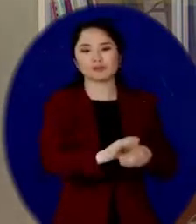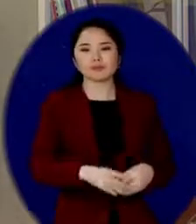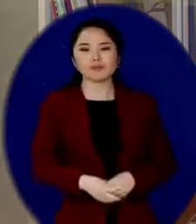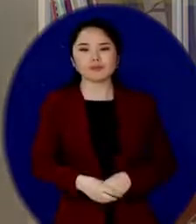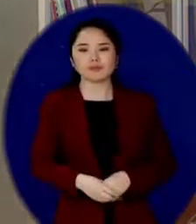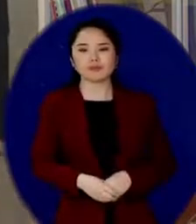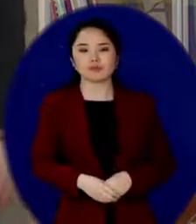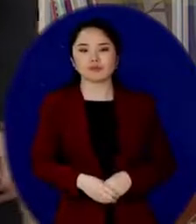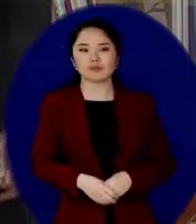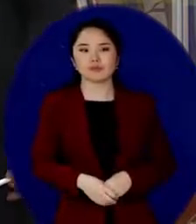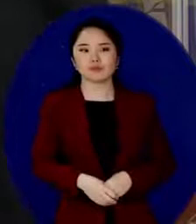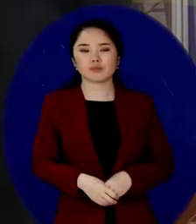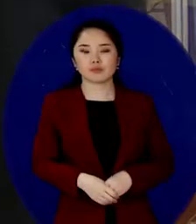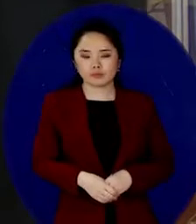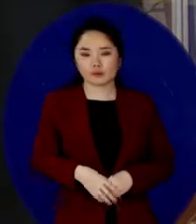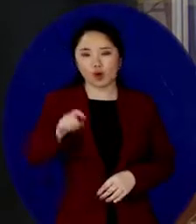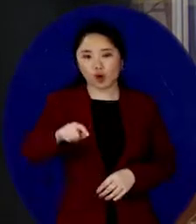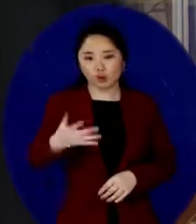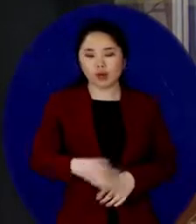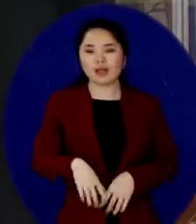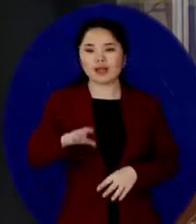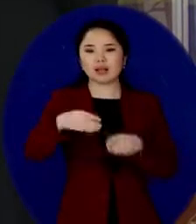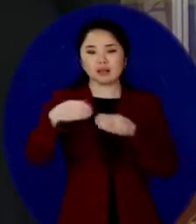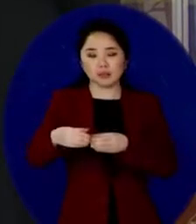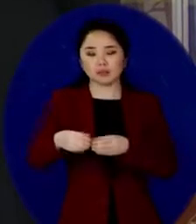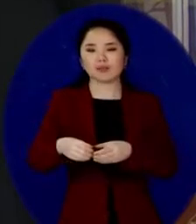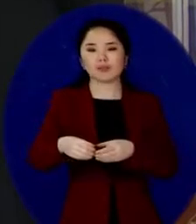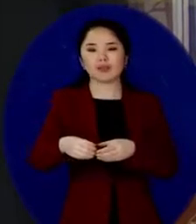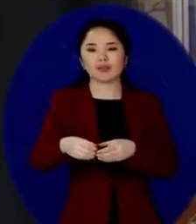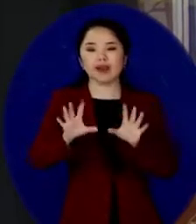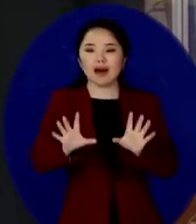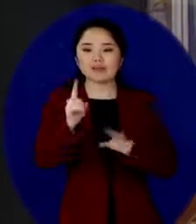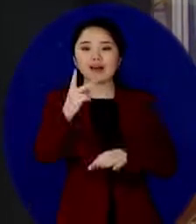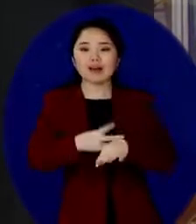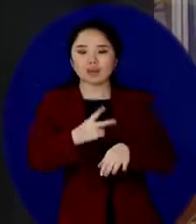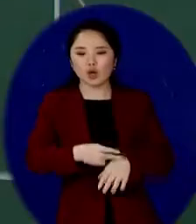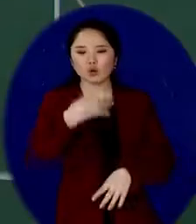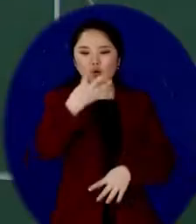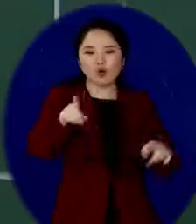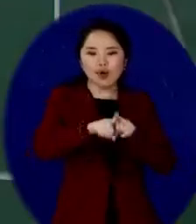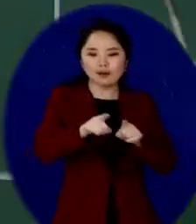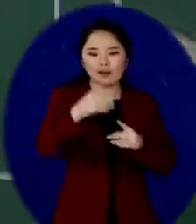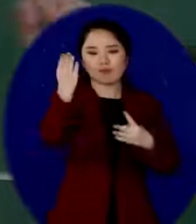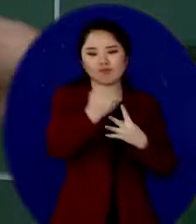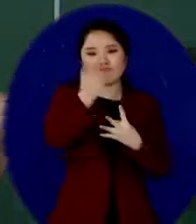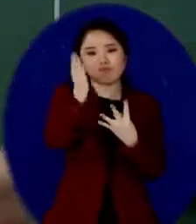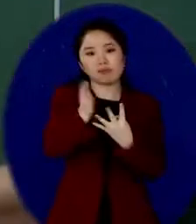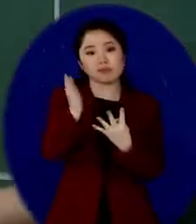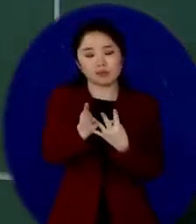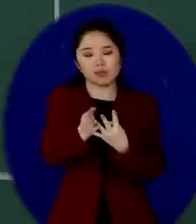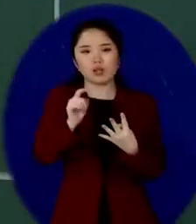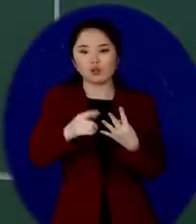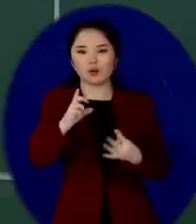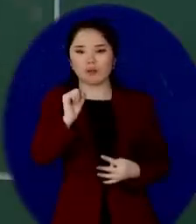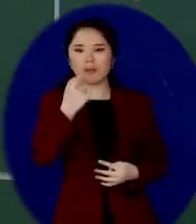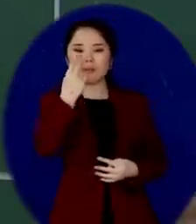байх нь. Харин дараагийн 11 харандааг бид нар 4 тэнцүү хэсэгт хуваасан. Энэ нь